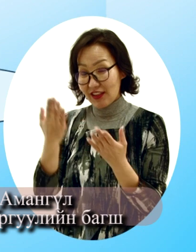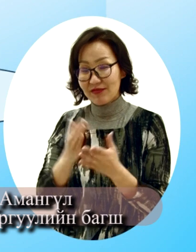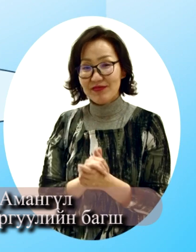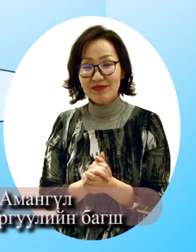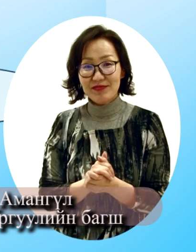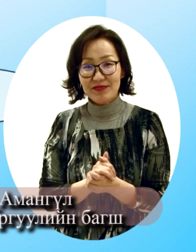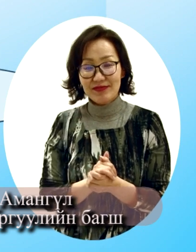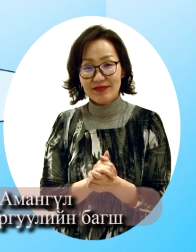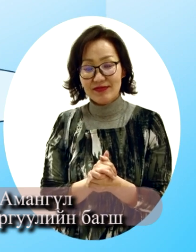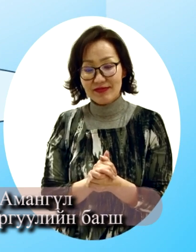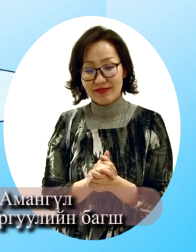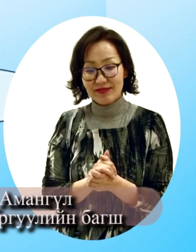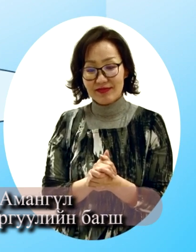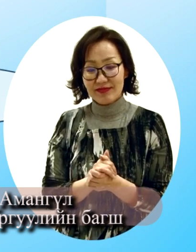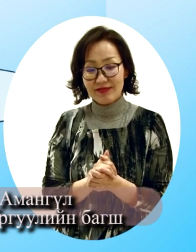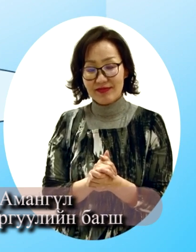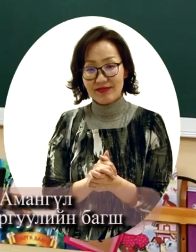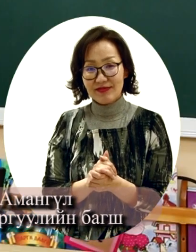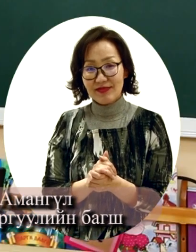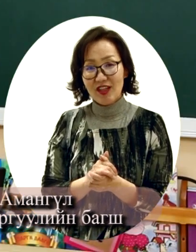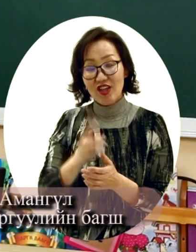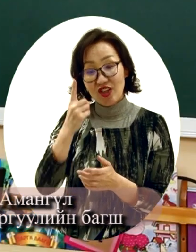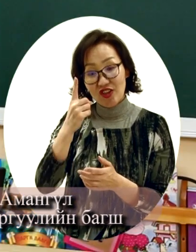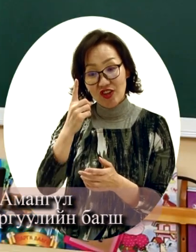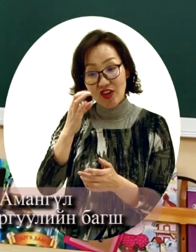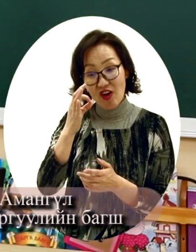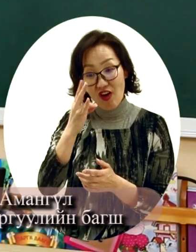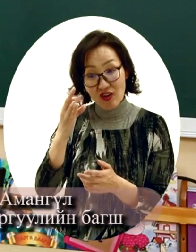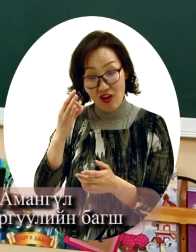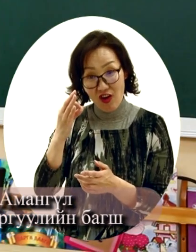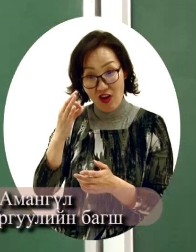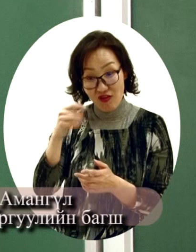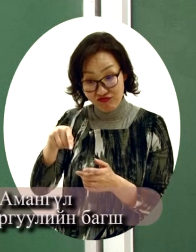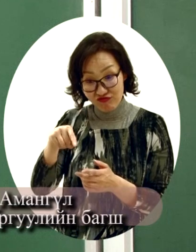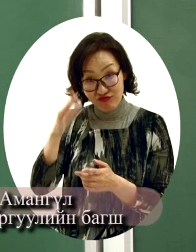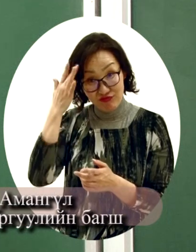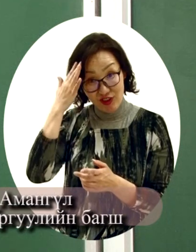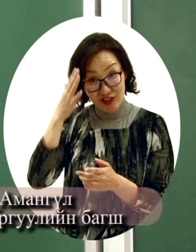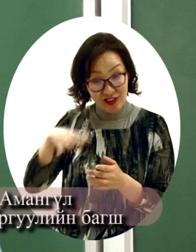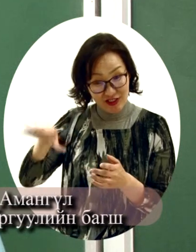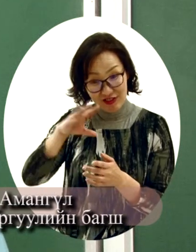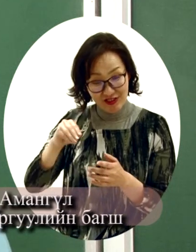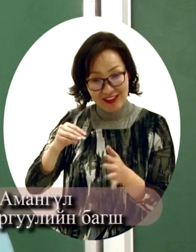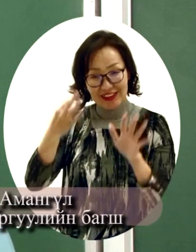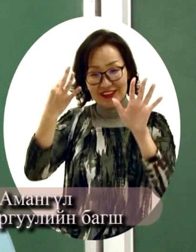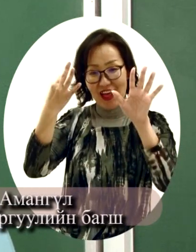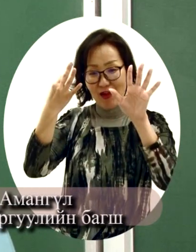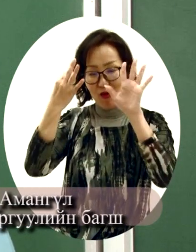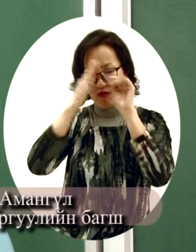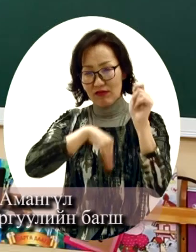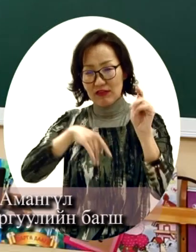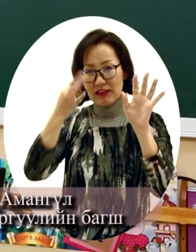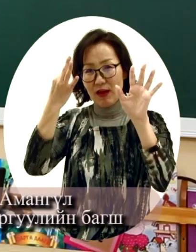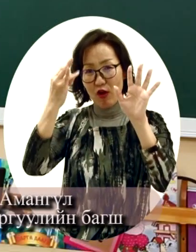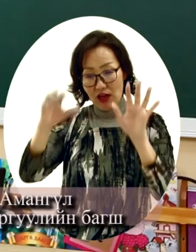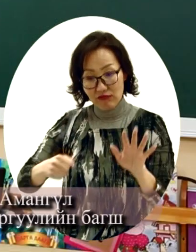Яғни 8 жұлдызша алдыңдар деген сөз, олай болса 2 ұпайдың есебін орындайық. Есеп шығарарда тағы